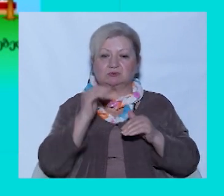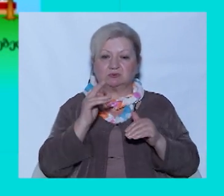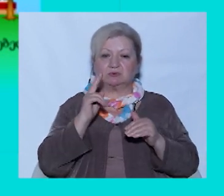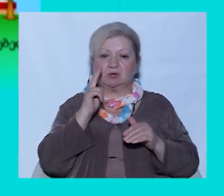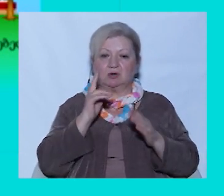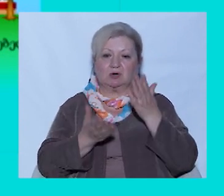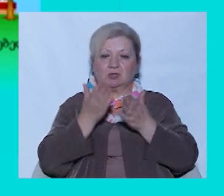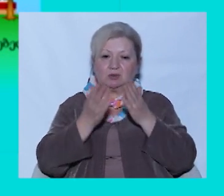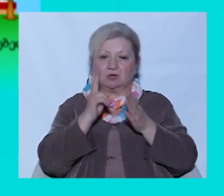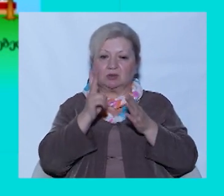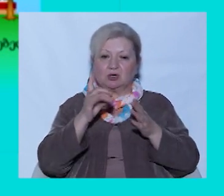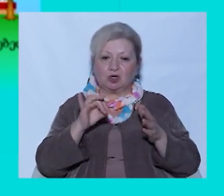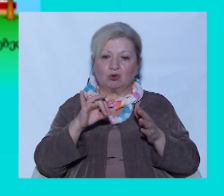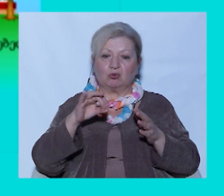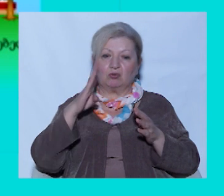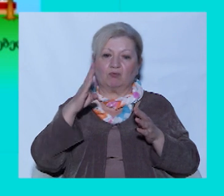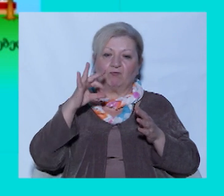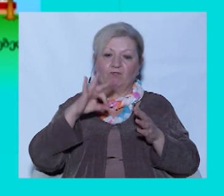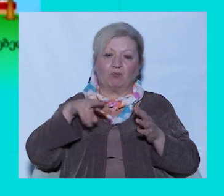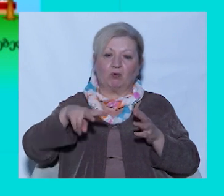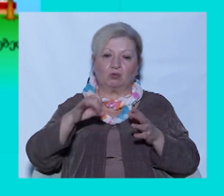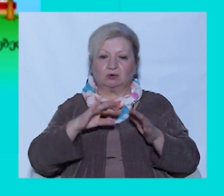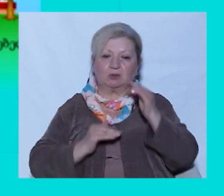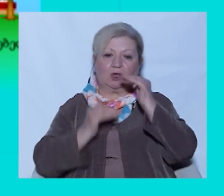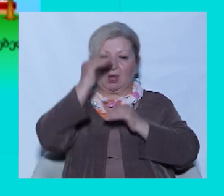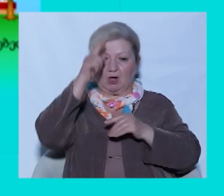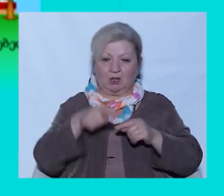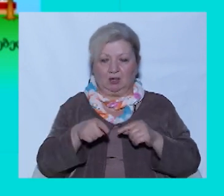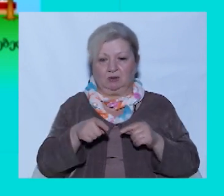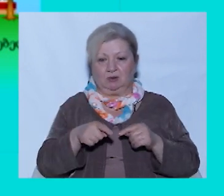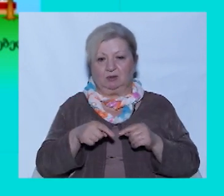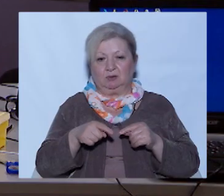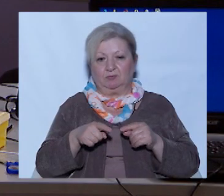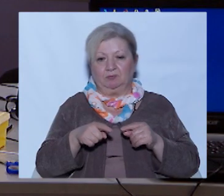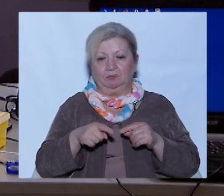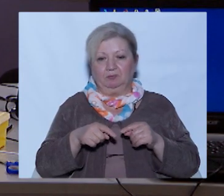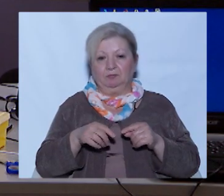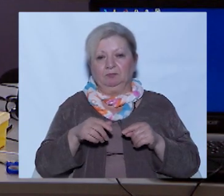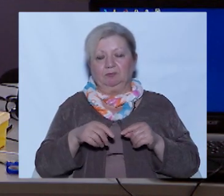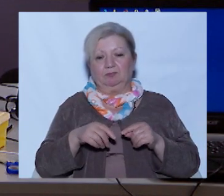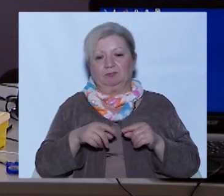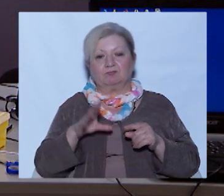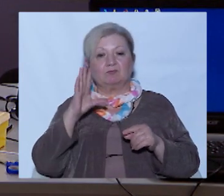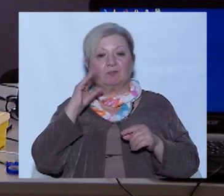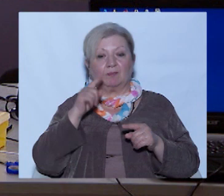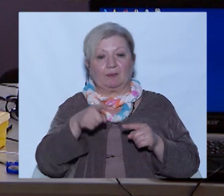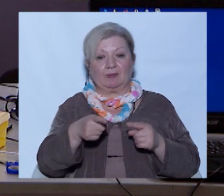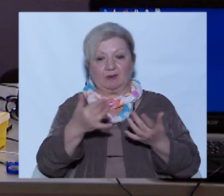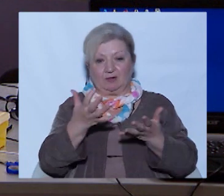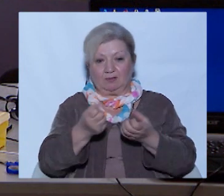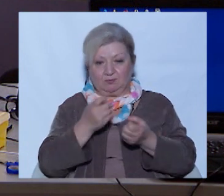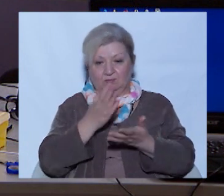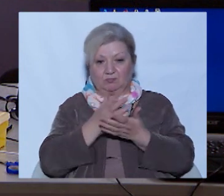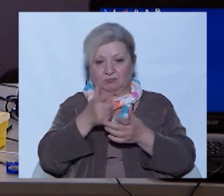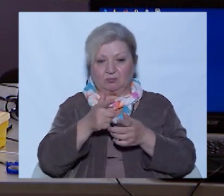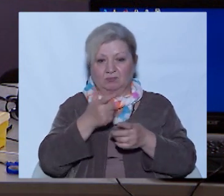ადის. უფრო მეტსაც შესაძლებელია, მაგრამ უკვე გამტარებს შორის განმუხტა მოხდება, ეს ცალკე განვიხილოთ. მოცემულ